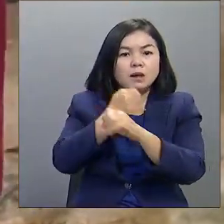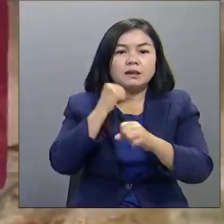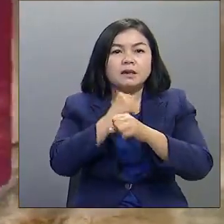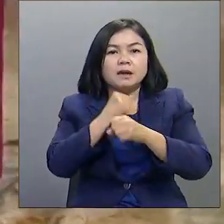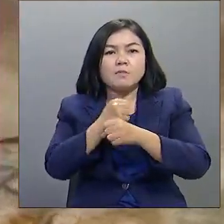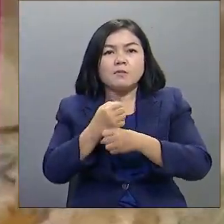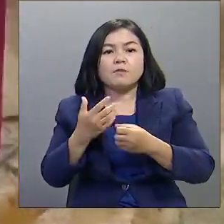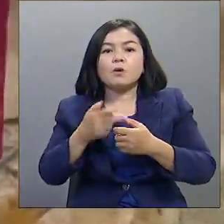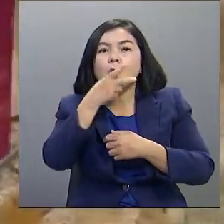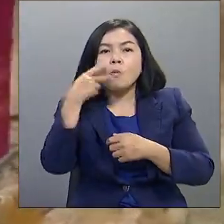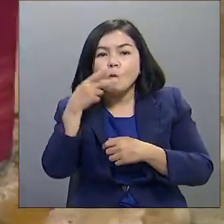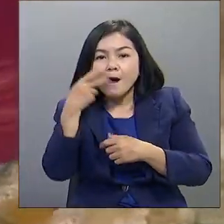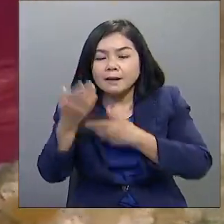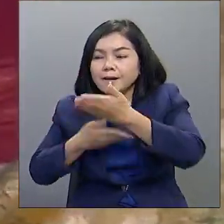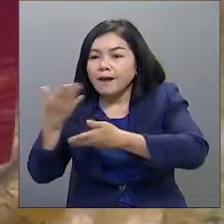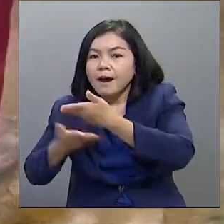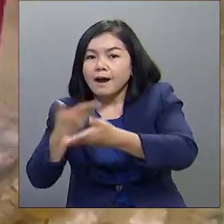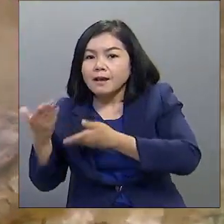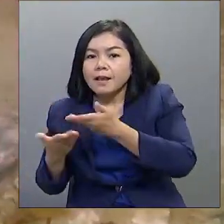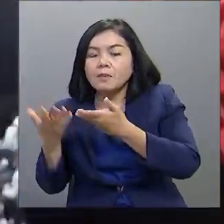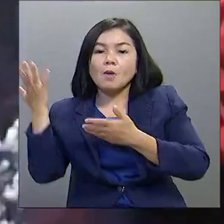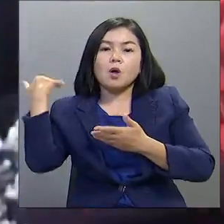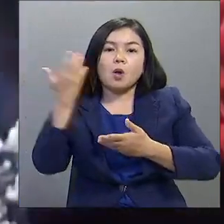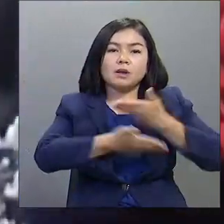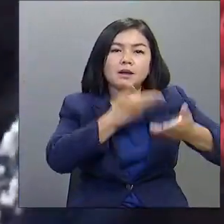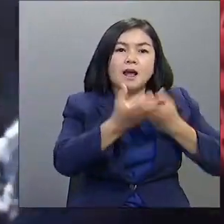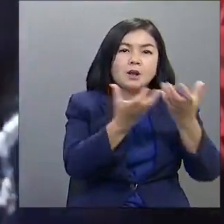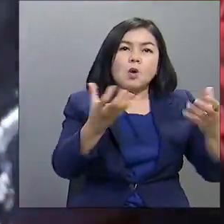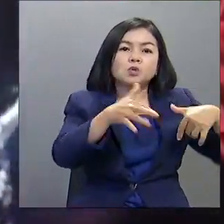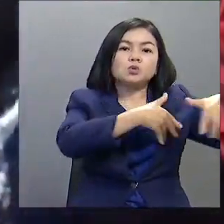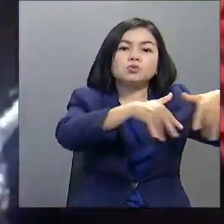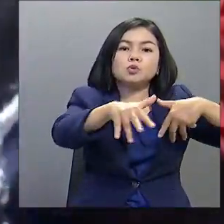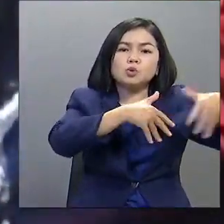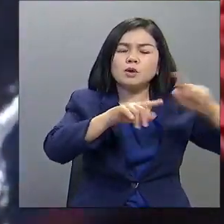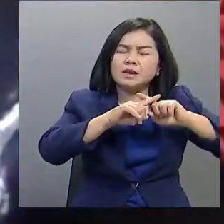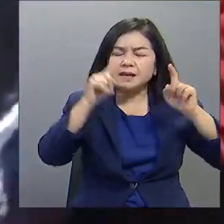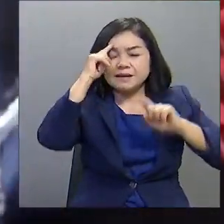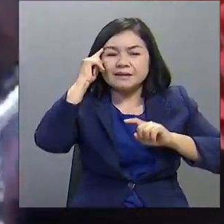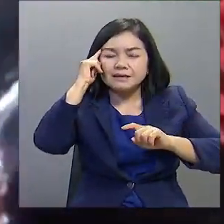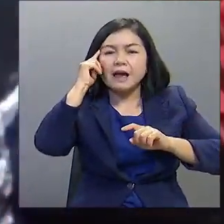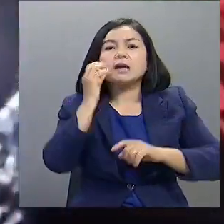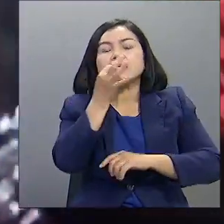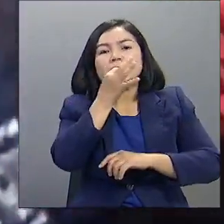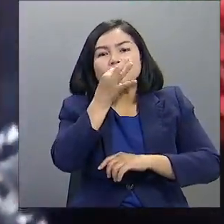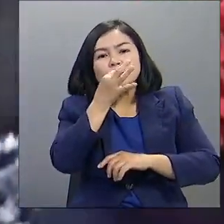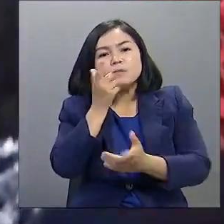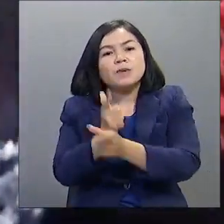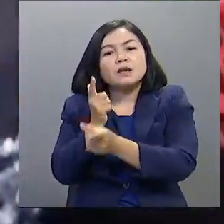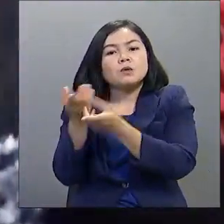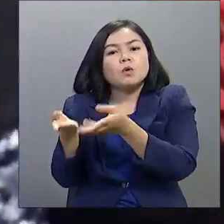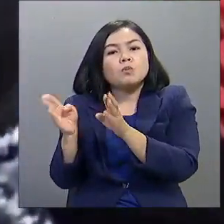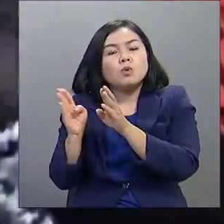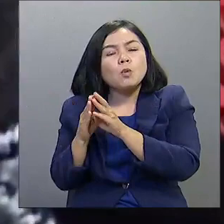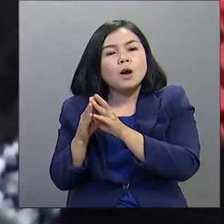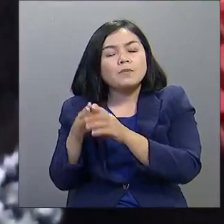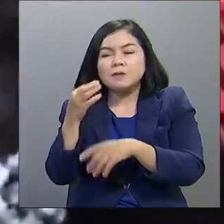ายครับเคยเป็นเขาเรียกว่าคนขายของในหมู่บ้านมาก่อนแล้วเกิดความคิดที่อยากจะหาอาชีพเลี้ยงครอบครัวแบบยั่